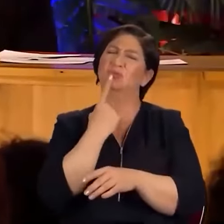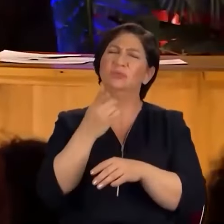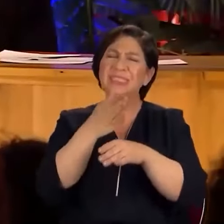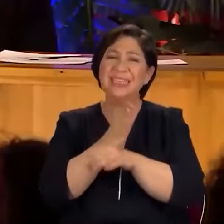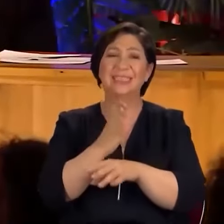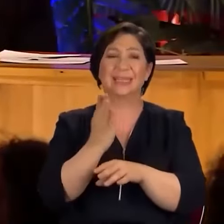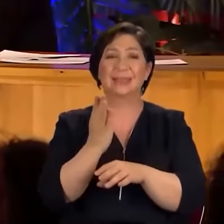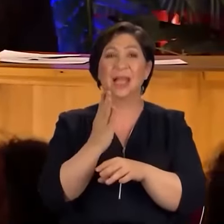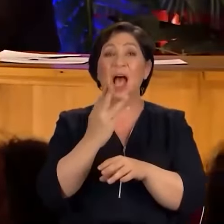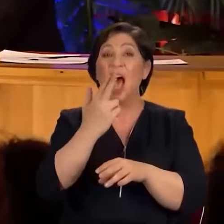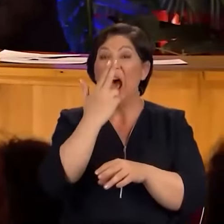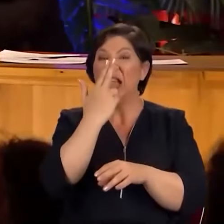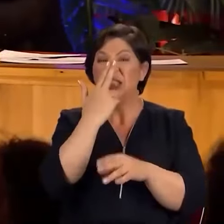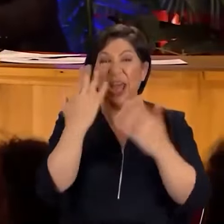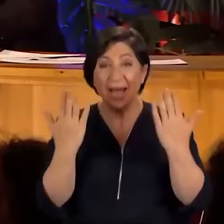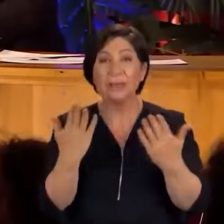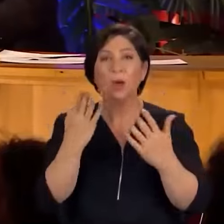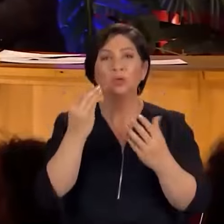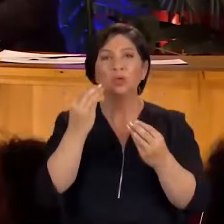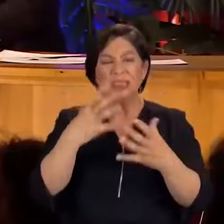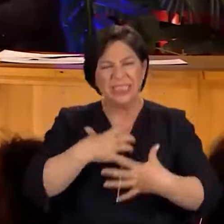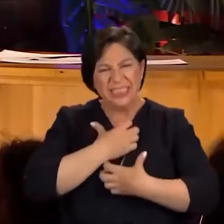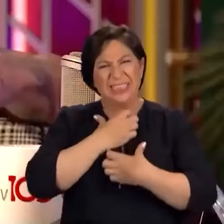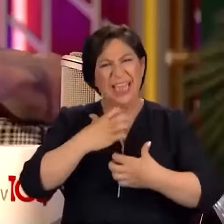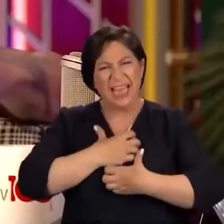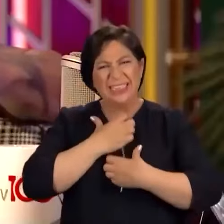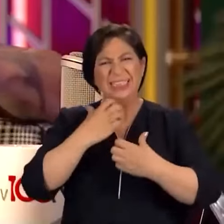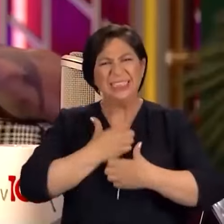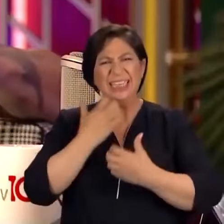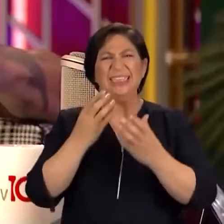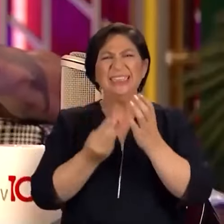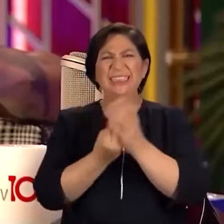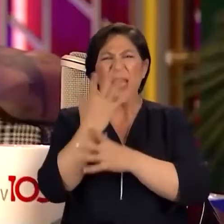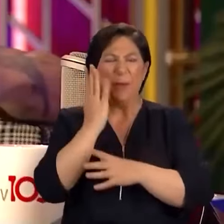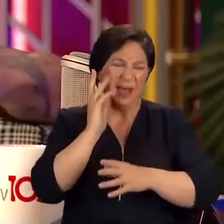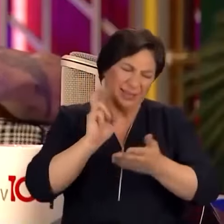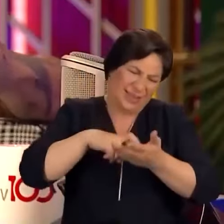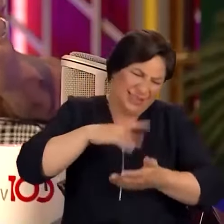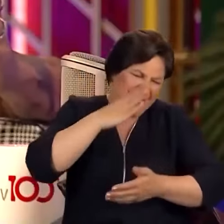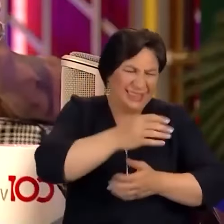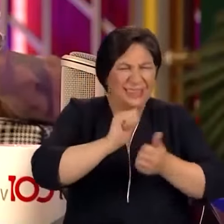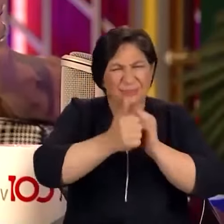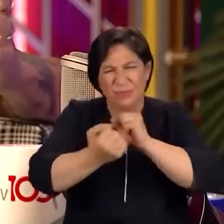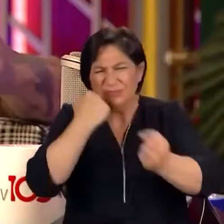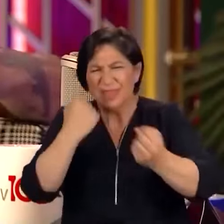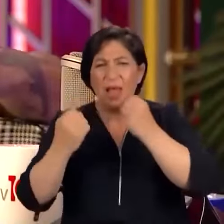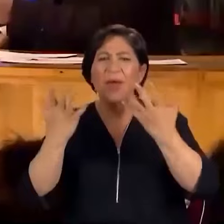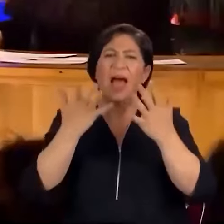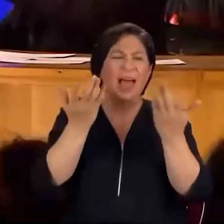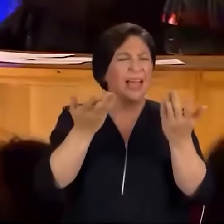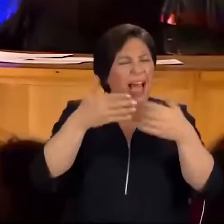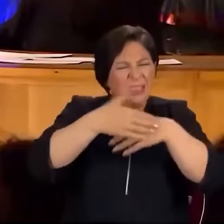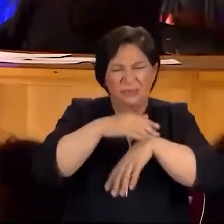Bunu gerçekten alışana kadar o kadar ızdırap ki. Yani sabah kalkıp oraya gitmek ya da akşam